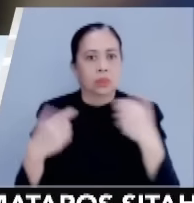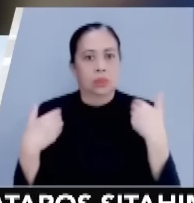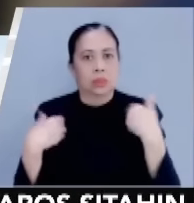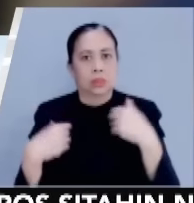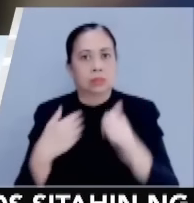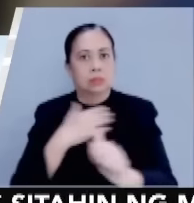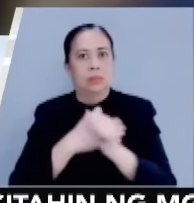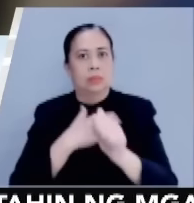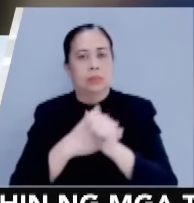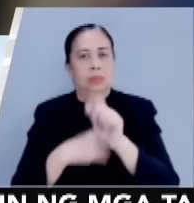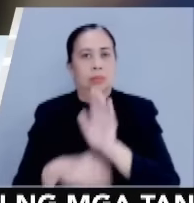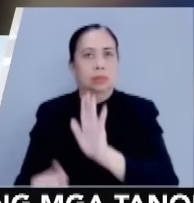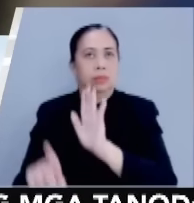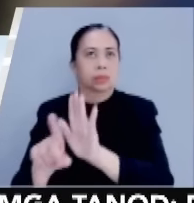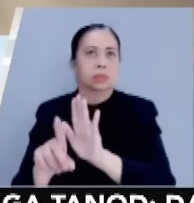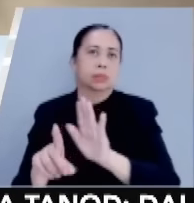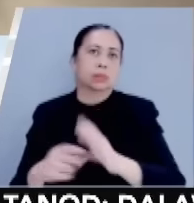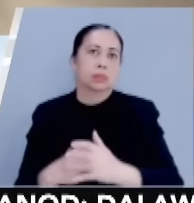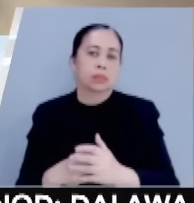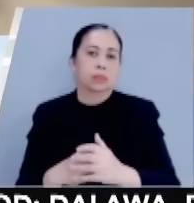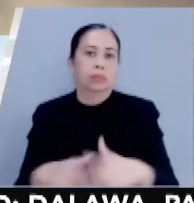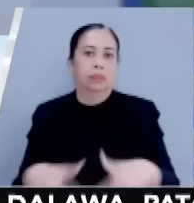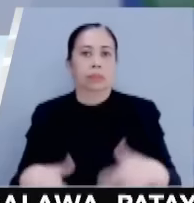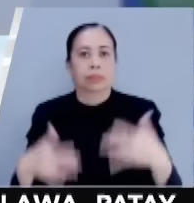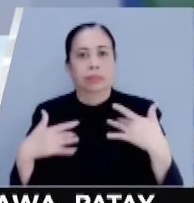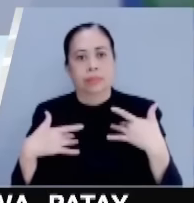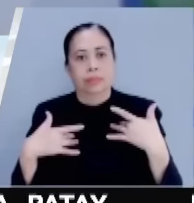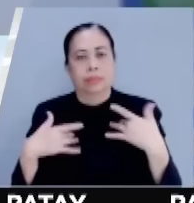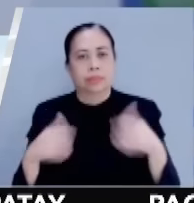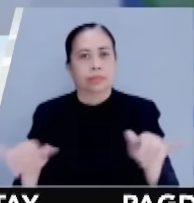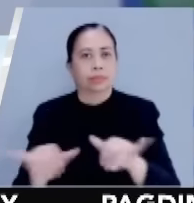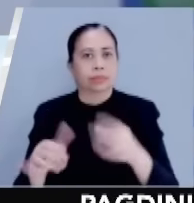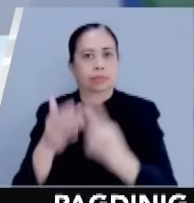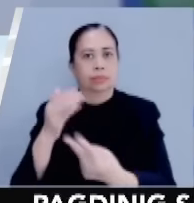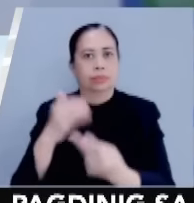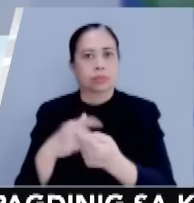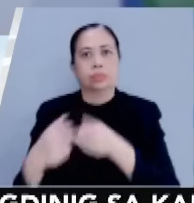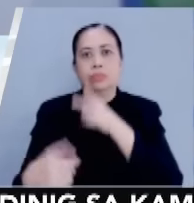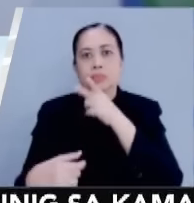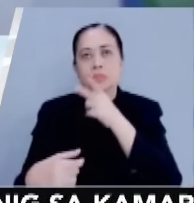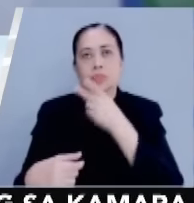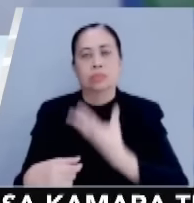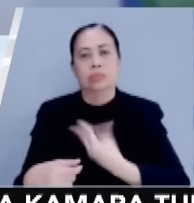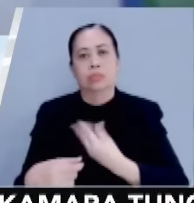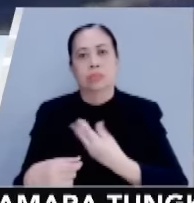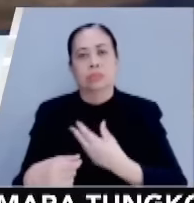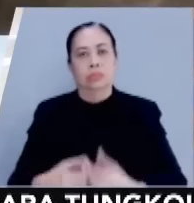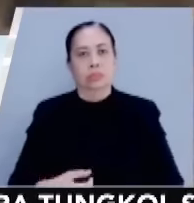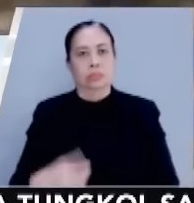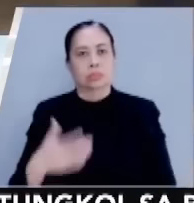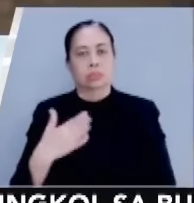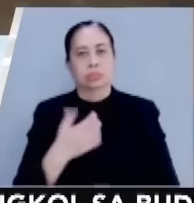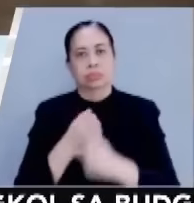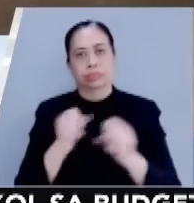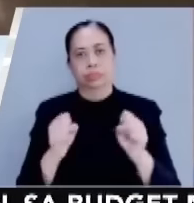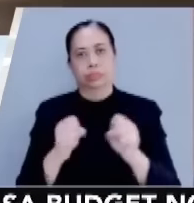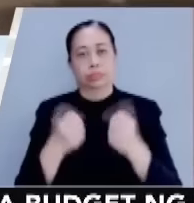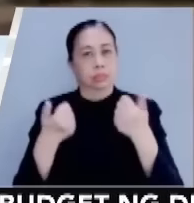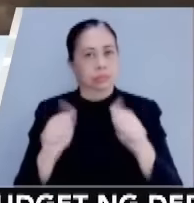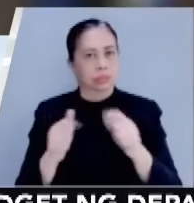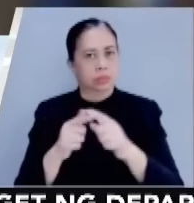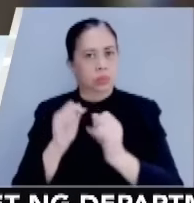kanyang sa kanilang buhay, sa kanila pareho. Natatakot na sila sa kanilang seguridad. Sinubukan ko na ng